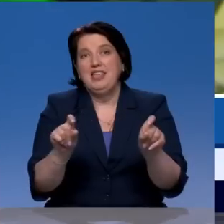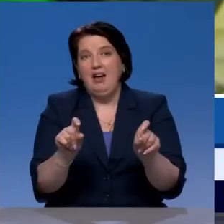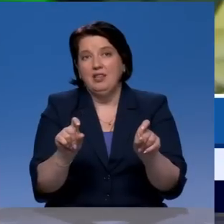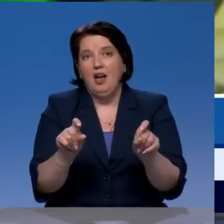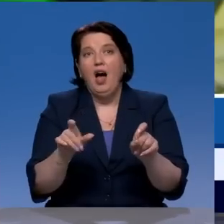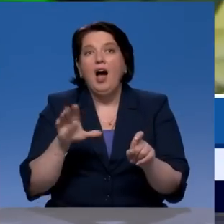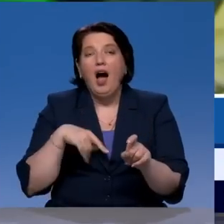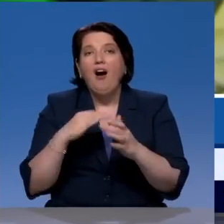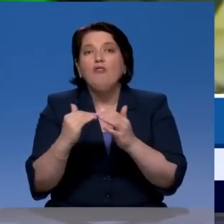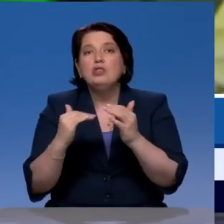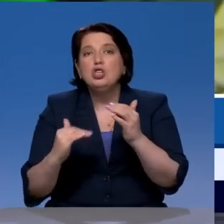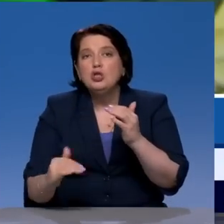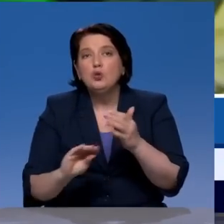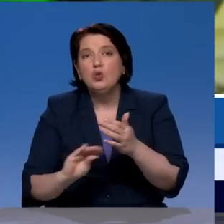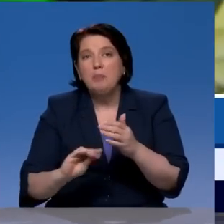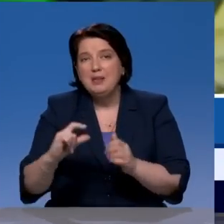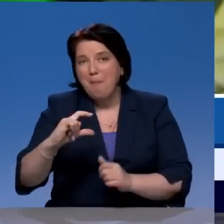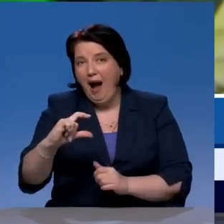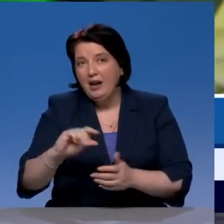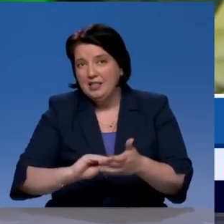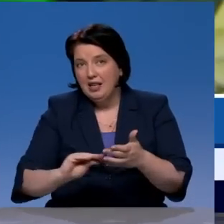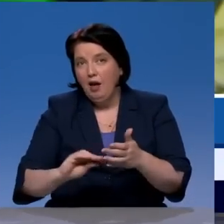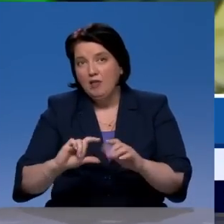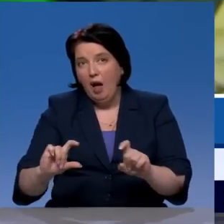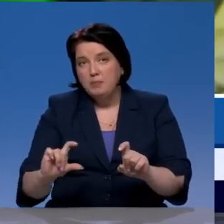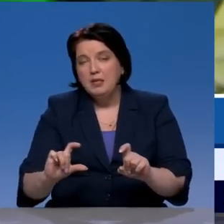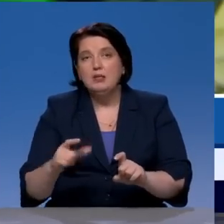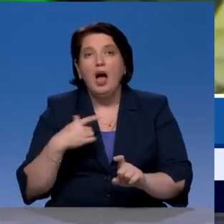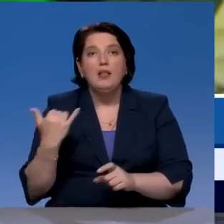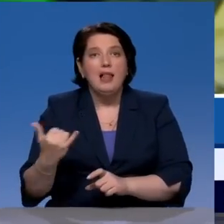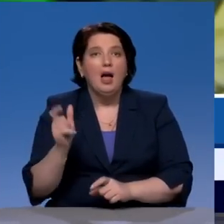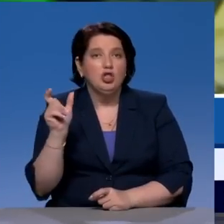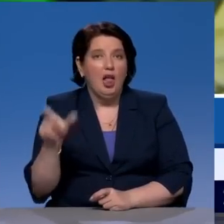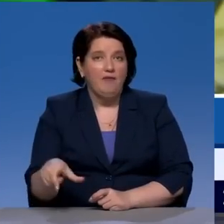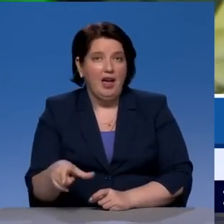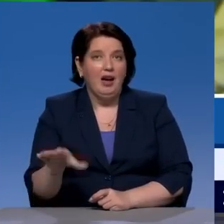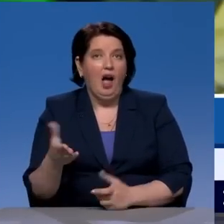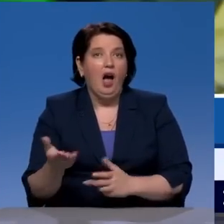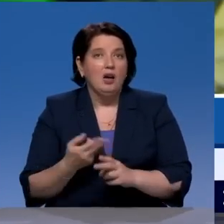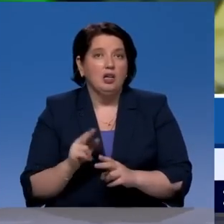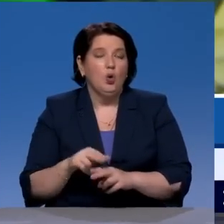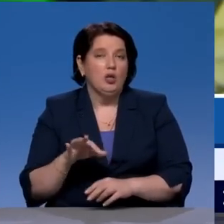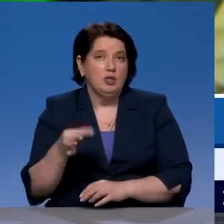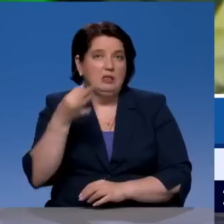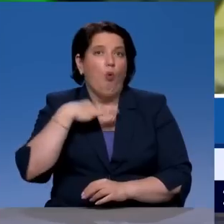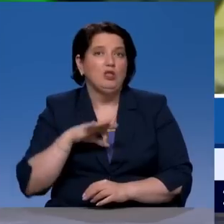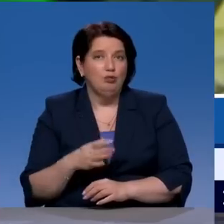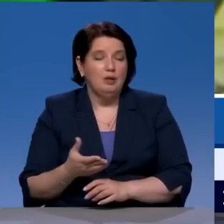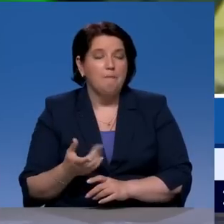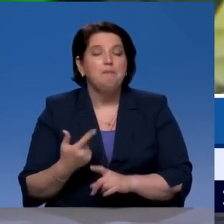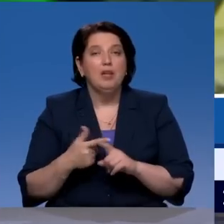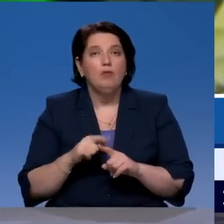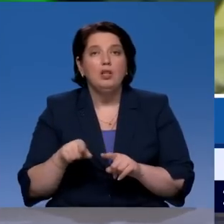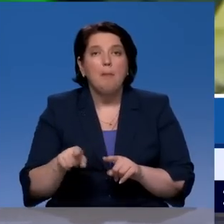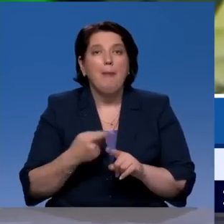фармацевта. И поэтому разучились. А любое нарушение, любое... А сегодняшнего, если это закон вступит в силу по всей России,